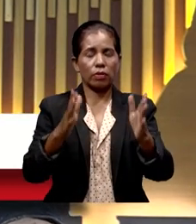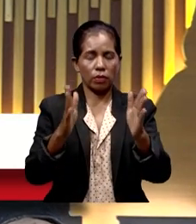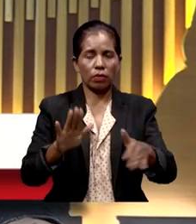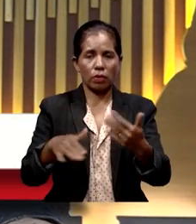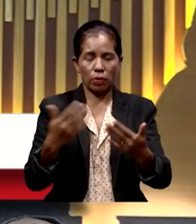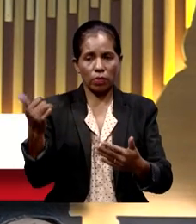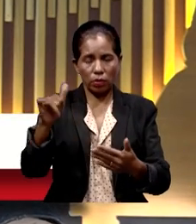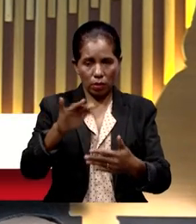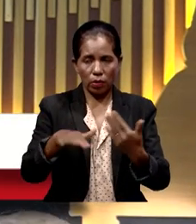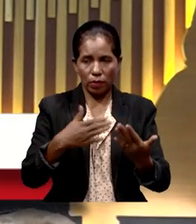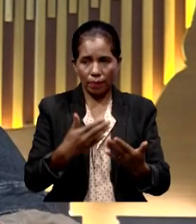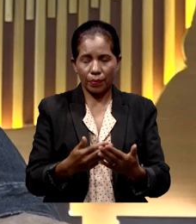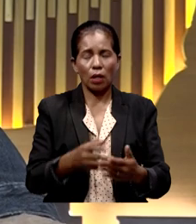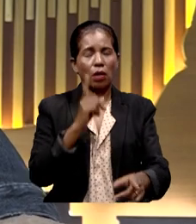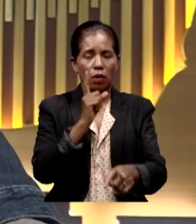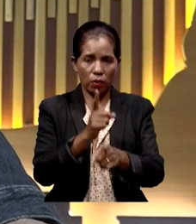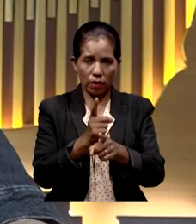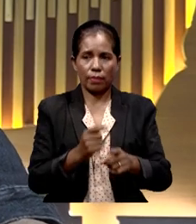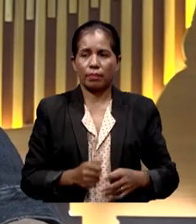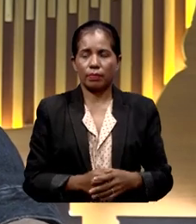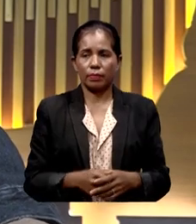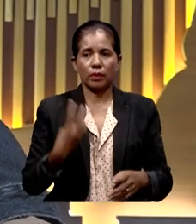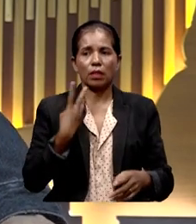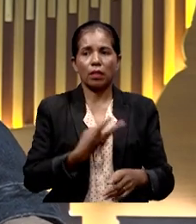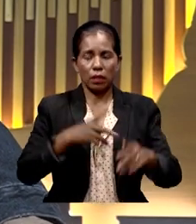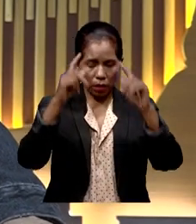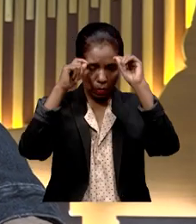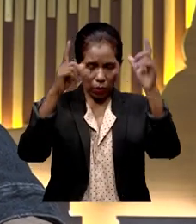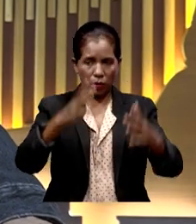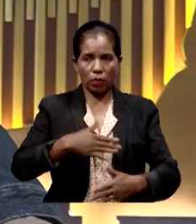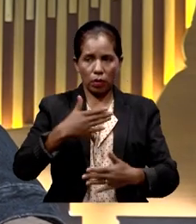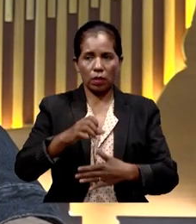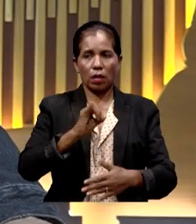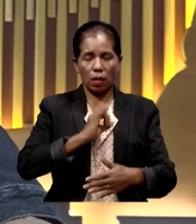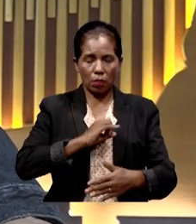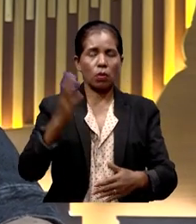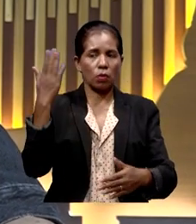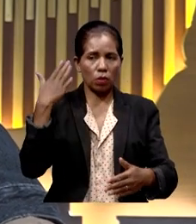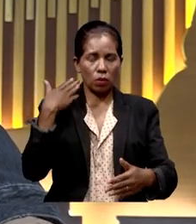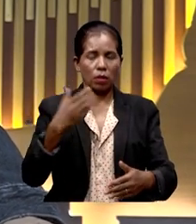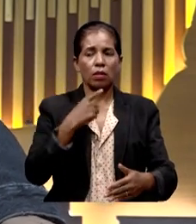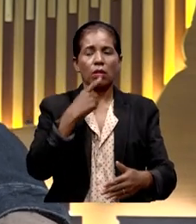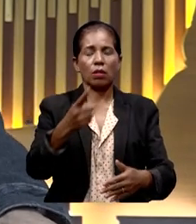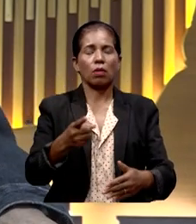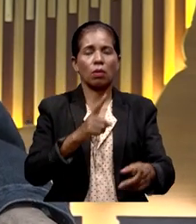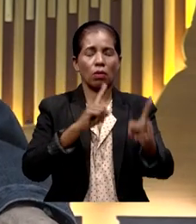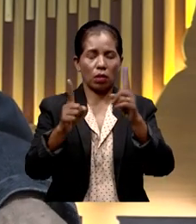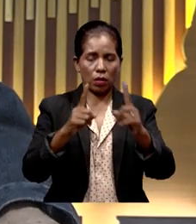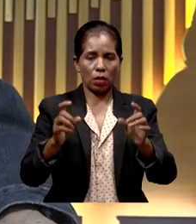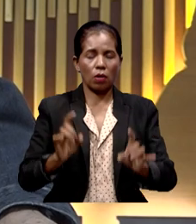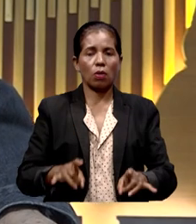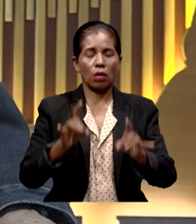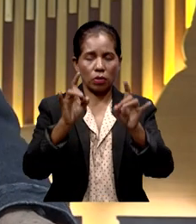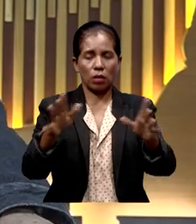E claro, Timor contenti, ora si ma culo, che era il ministro straniero, usare il lobby Australia